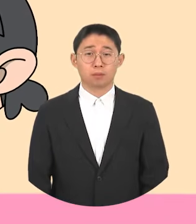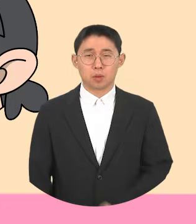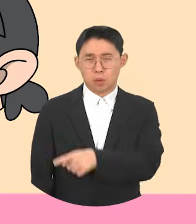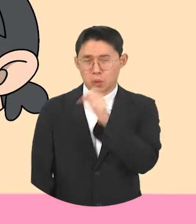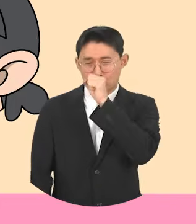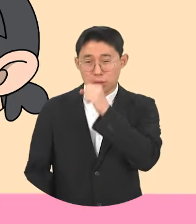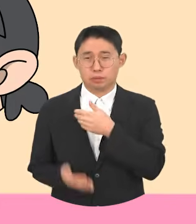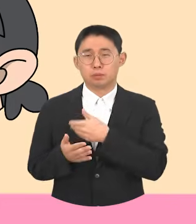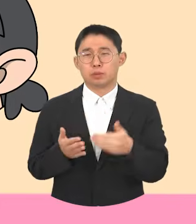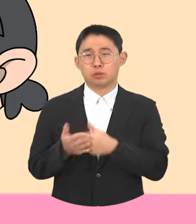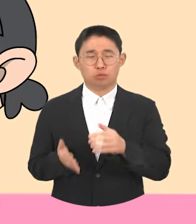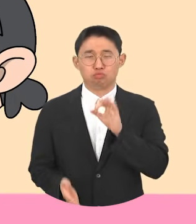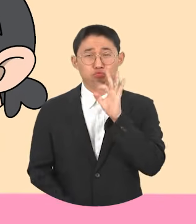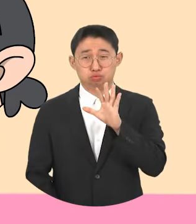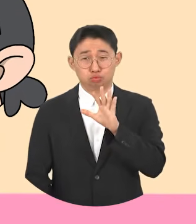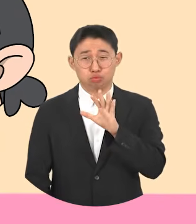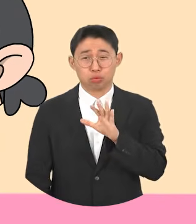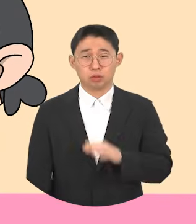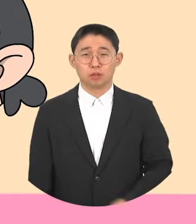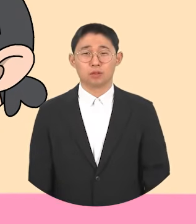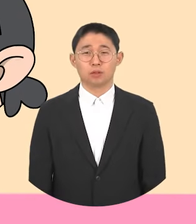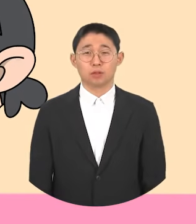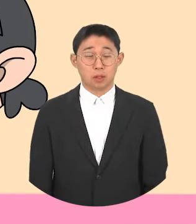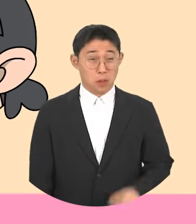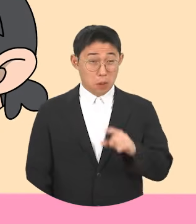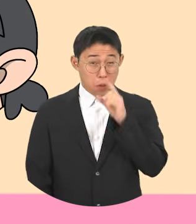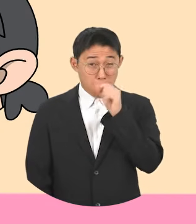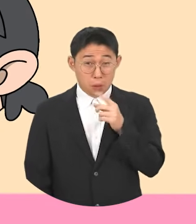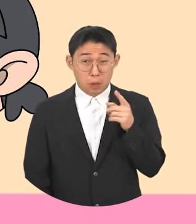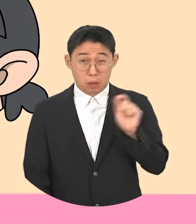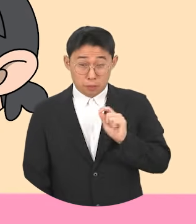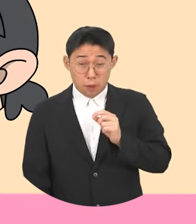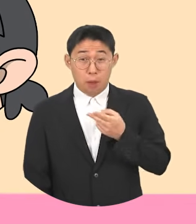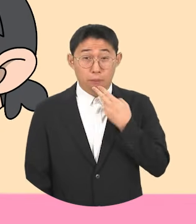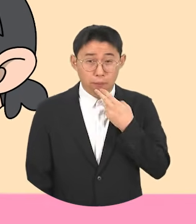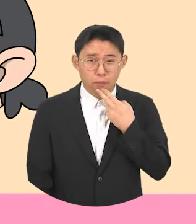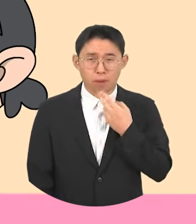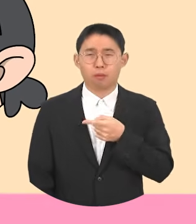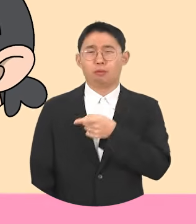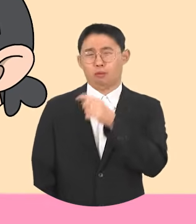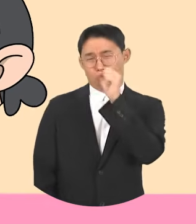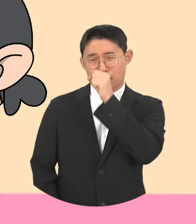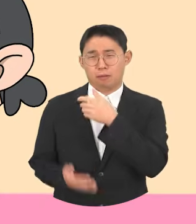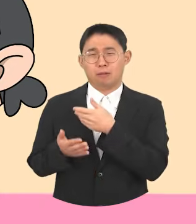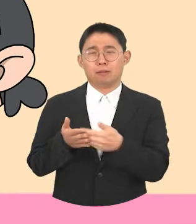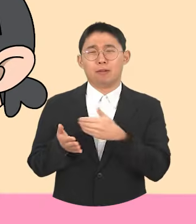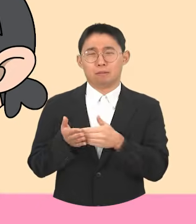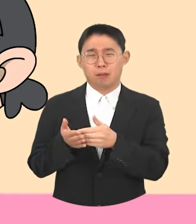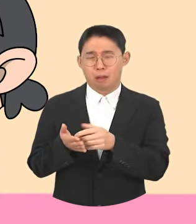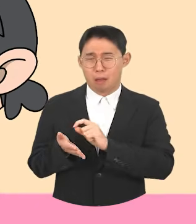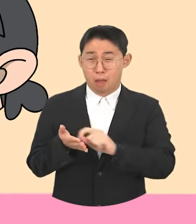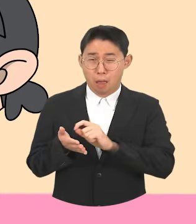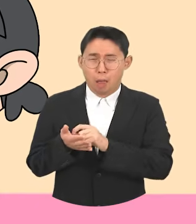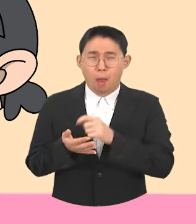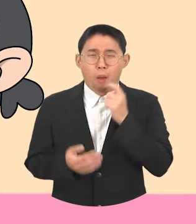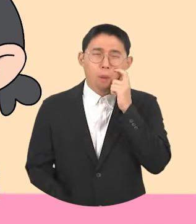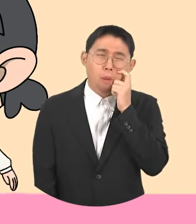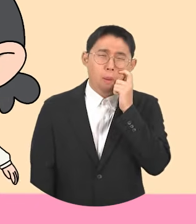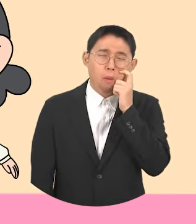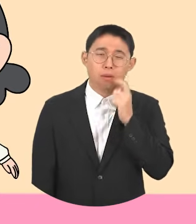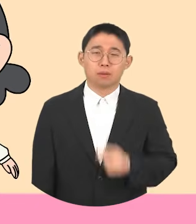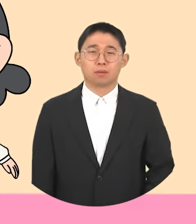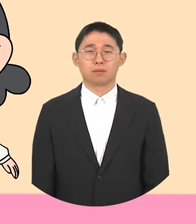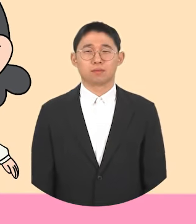없으면 네이피가 좋아하는 미술 활동도 할 수 없고 뾰족한 연필이 없으면 폴리피가 좋아하는 그림 그리기도 할 수